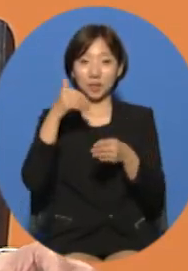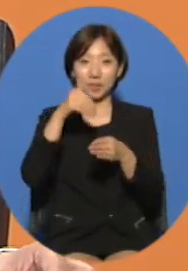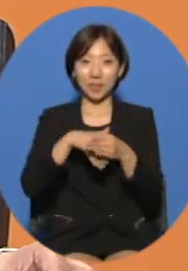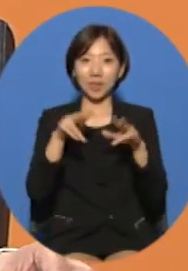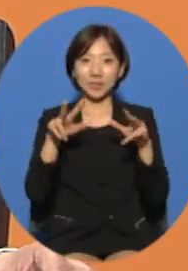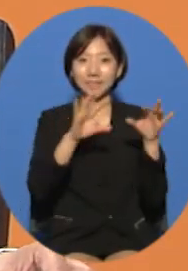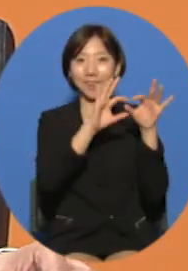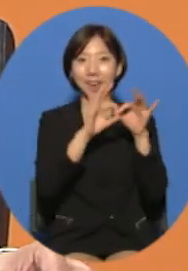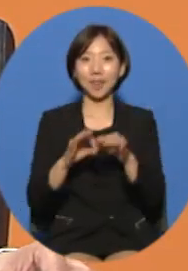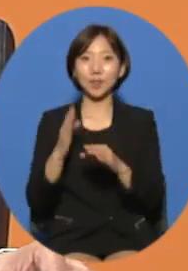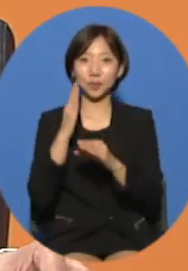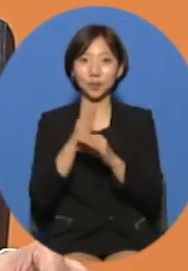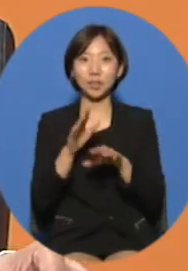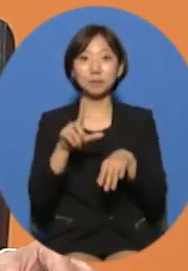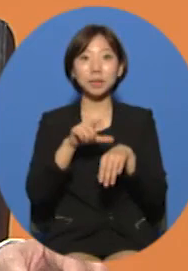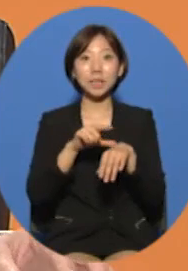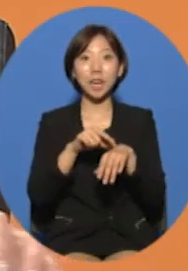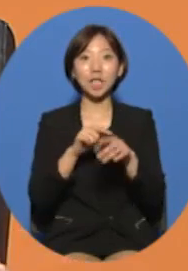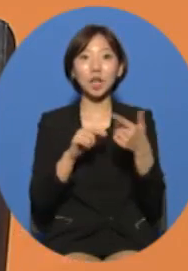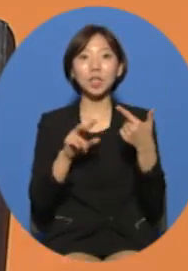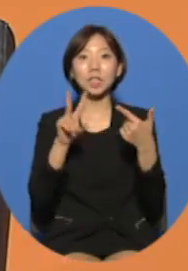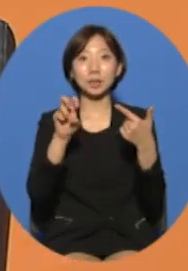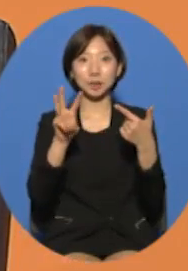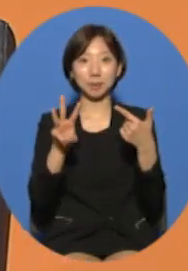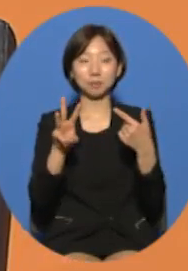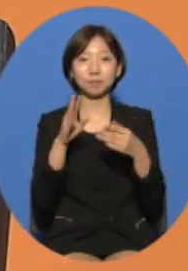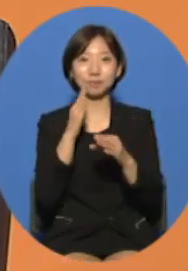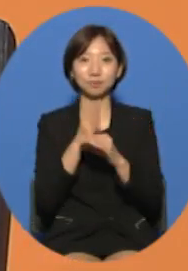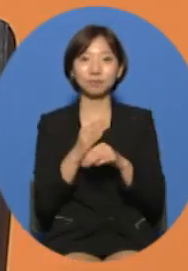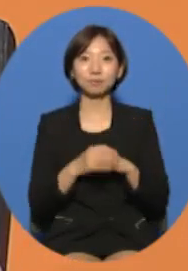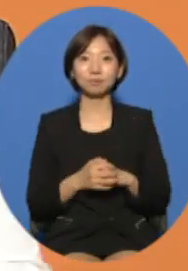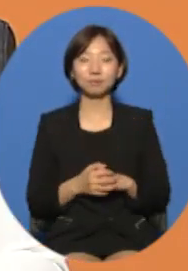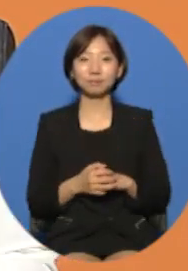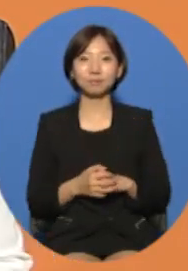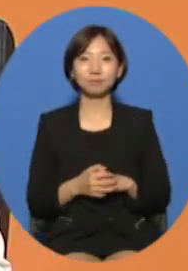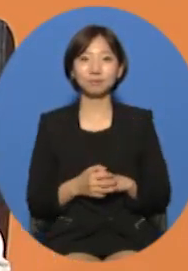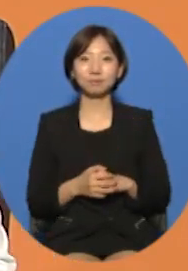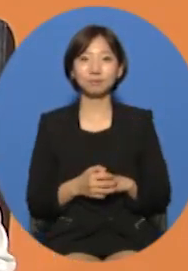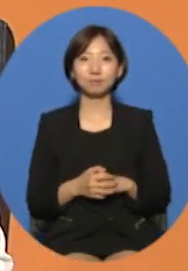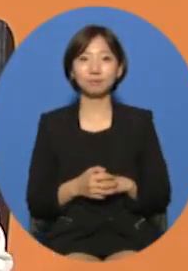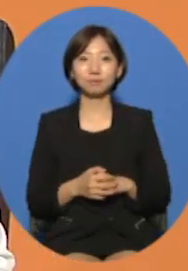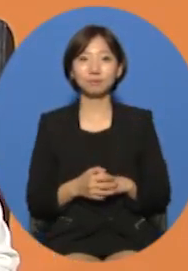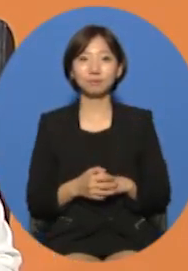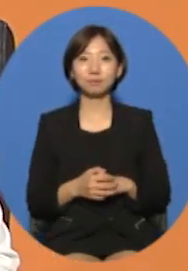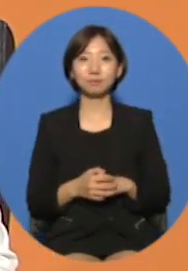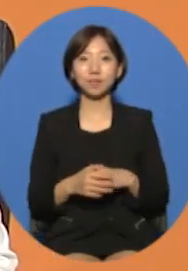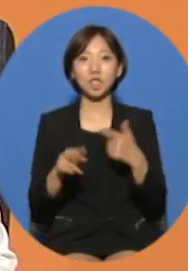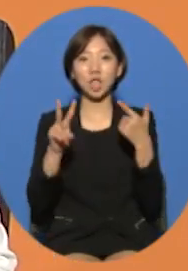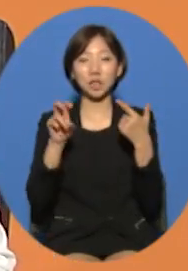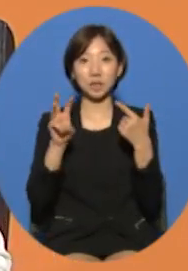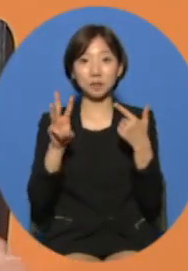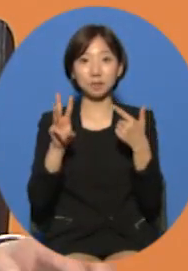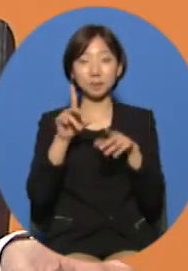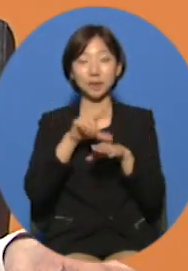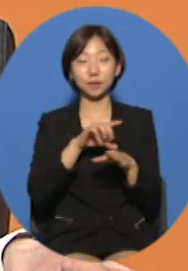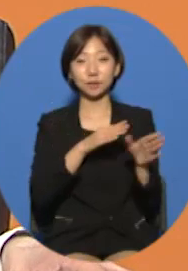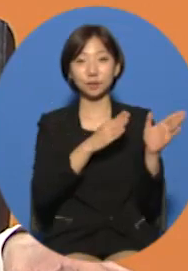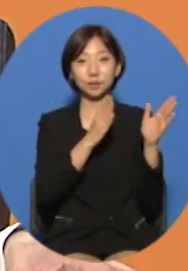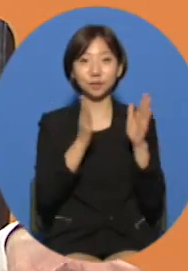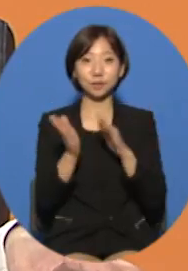지금 계속해서 치러지고 있고 지금 시각이 6시 23분 지나고 있습니다. 네. 6시 23분 지나고 있는데요.